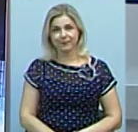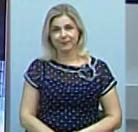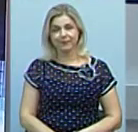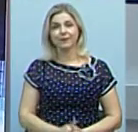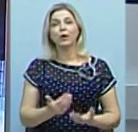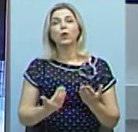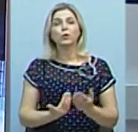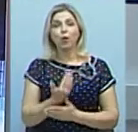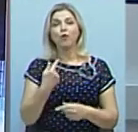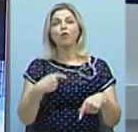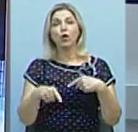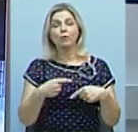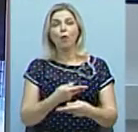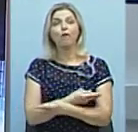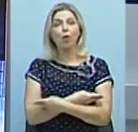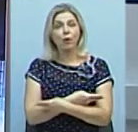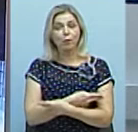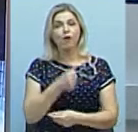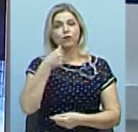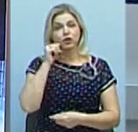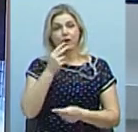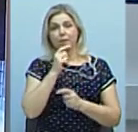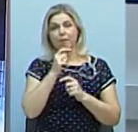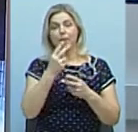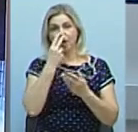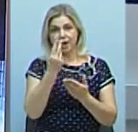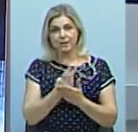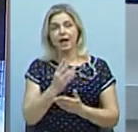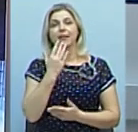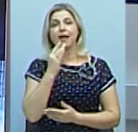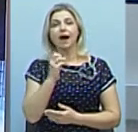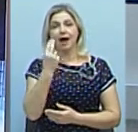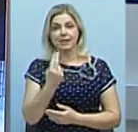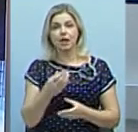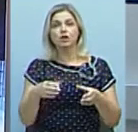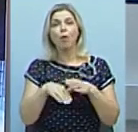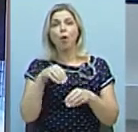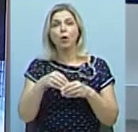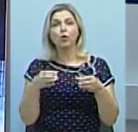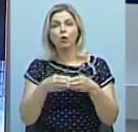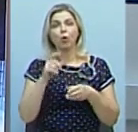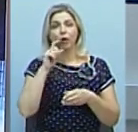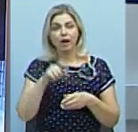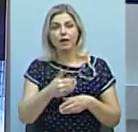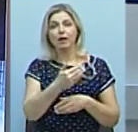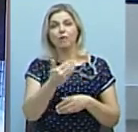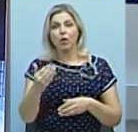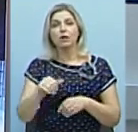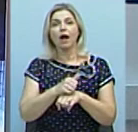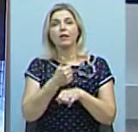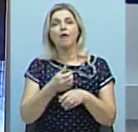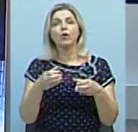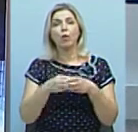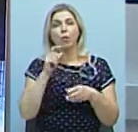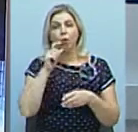Нову футбольну форму вчора презентувала національна збірна України. В ній гравці головної команди країни гратимуть у